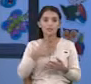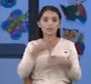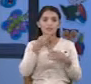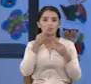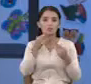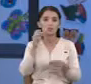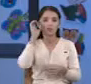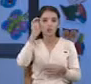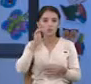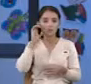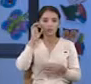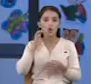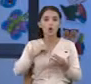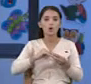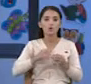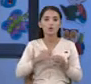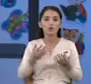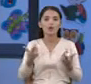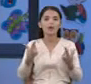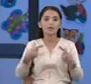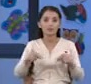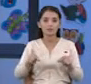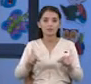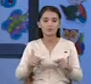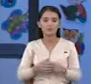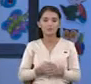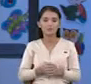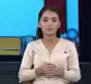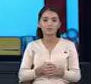я вам скажу на узбекском. Ручка каерда?